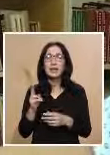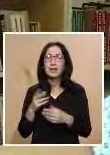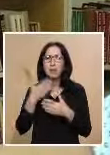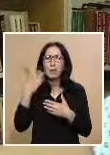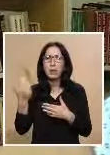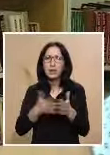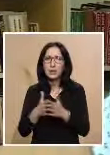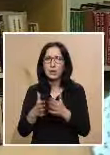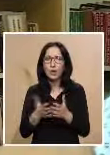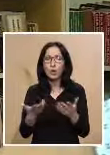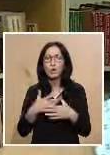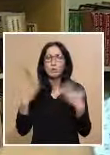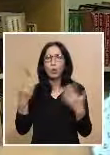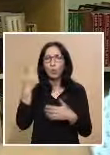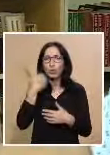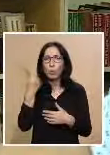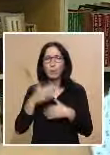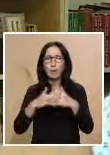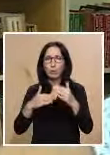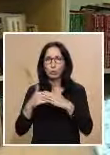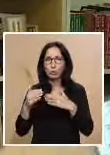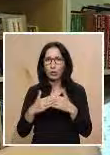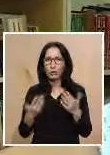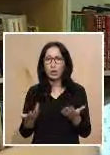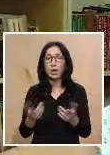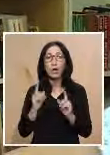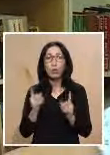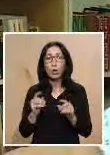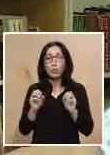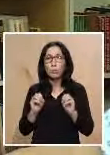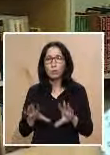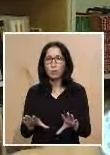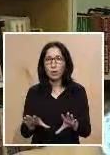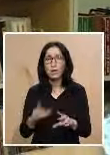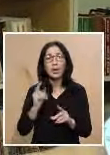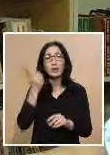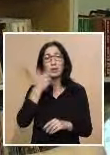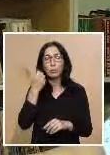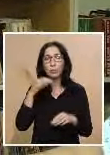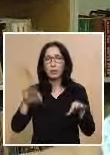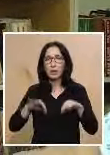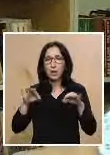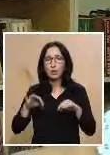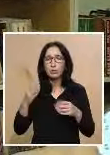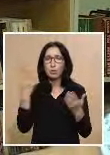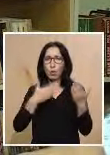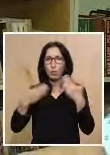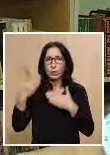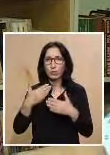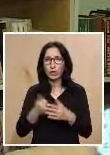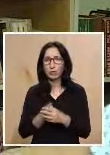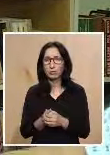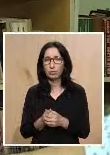креативни млади хора с много добра подготовка, което позволява да се подобри качеството на